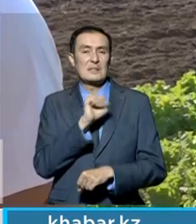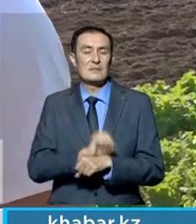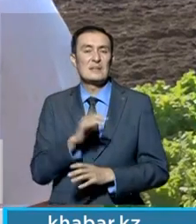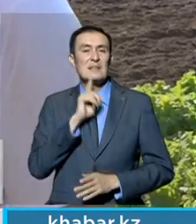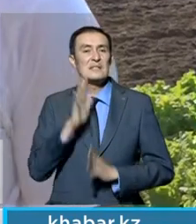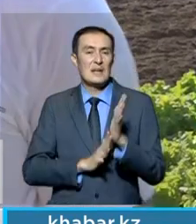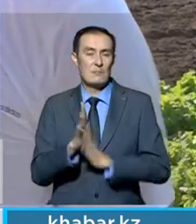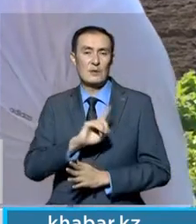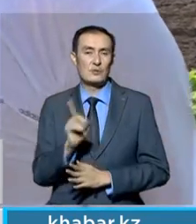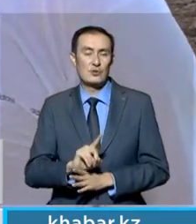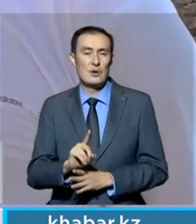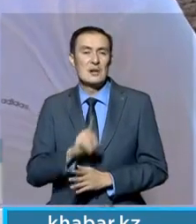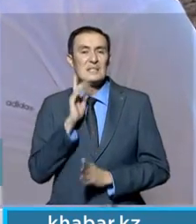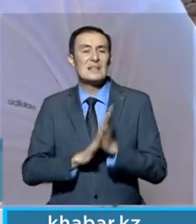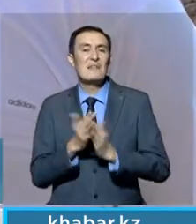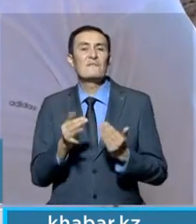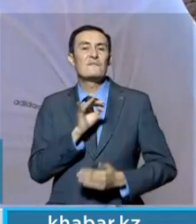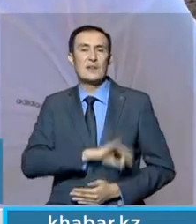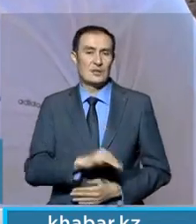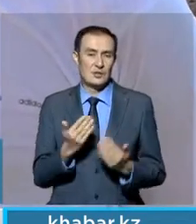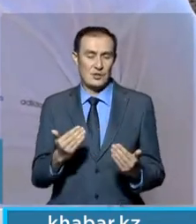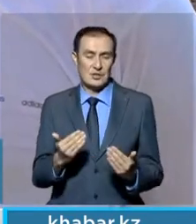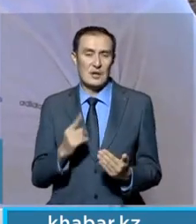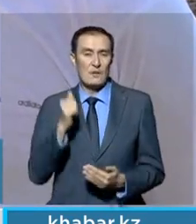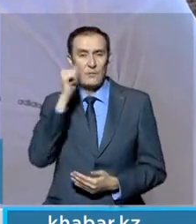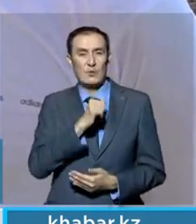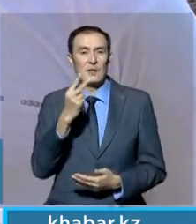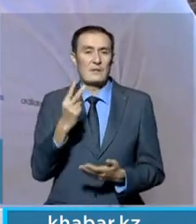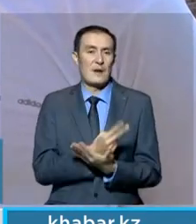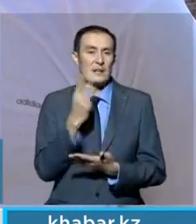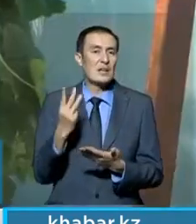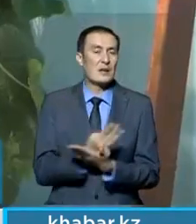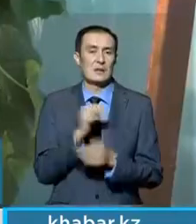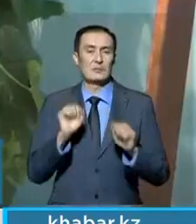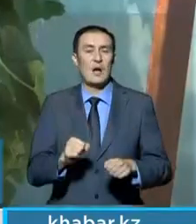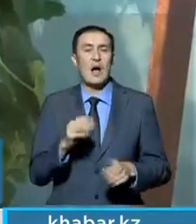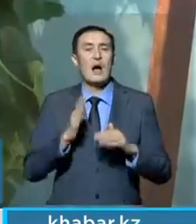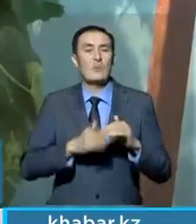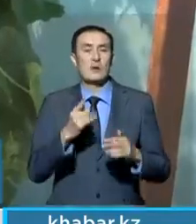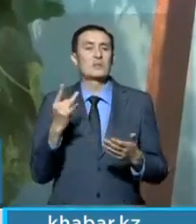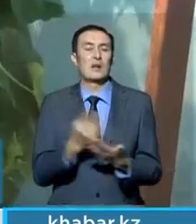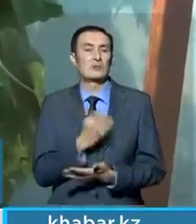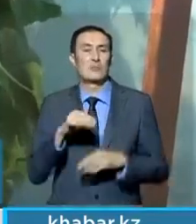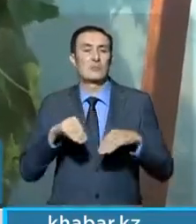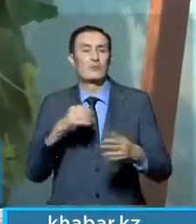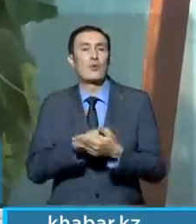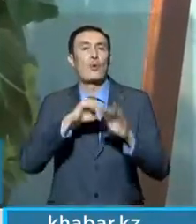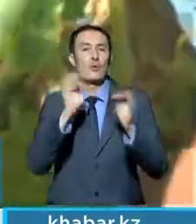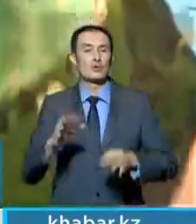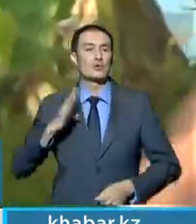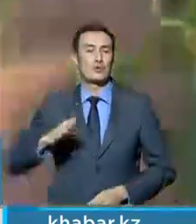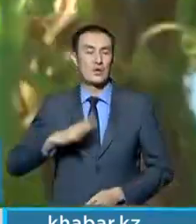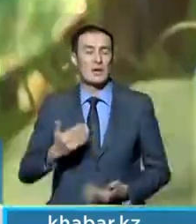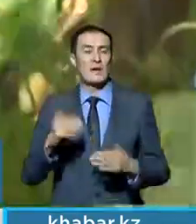Ну потому что зелень выгоднее сейчас. В год 2-3 раза урожай возьмешь, а капусту один раз посадишь, до осени надо ждать.